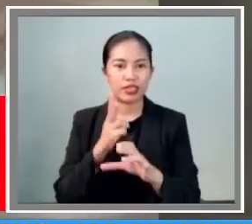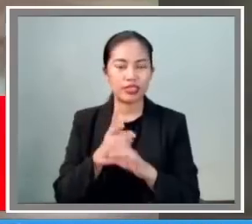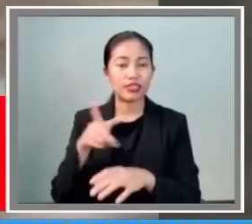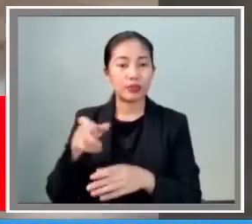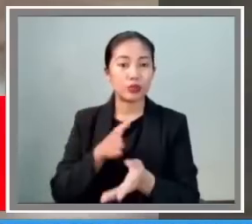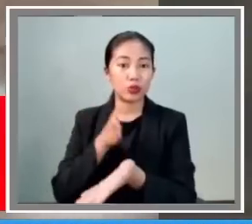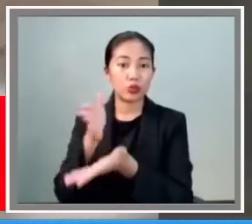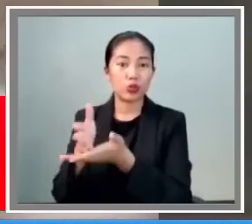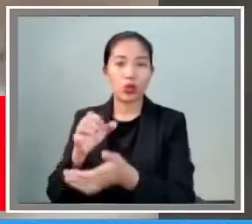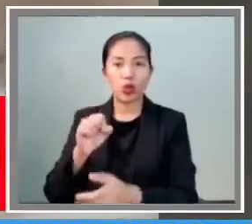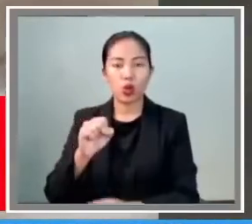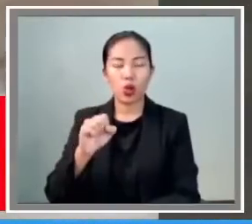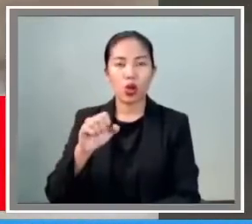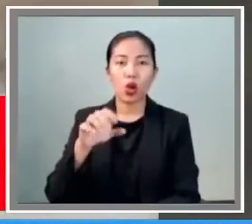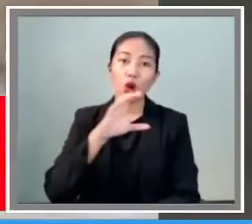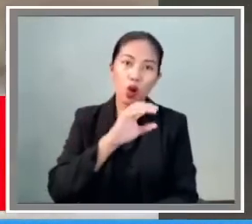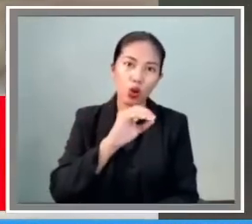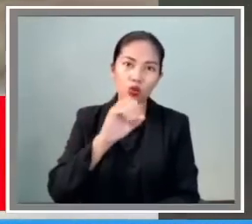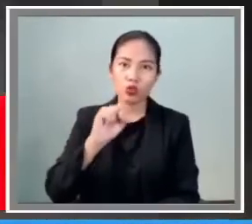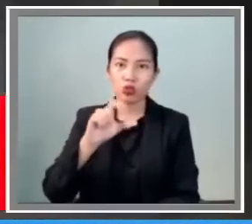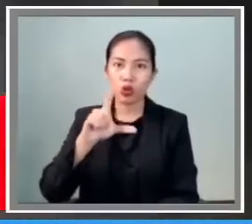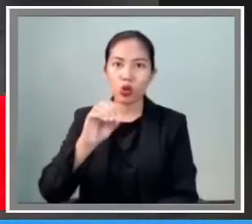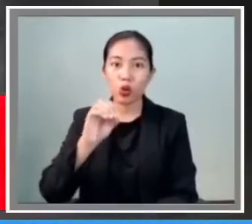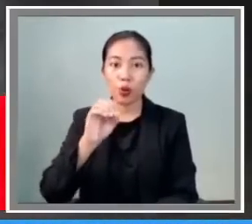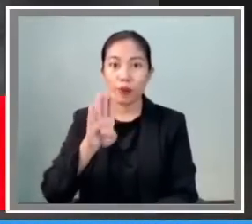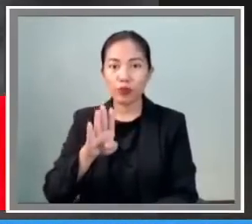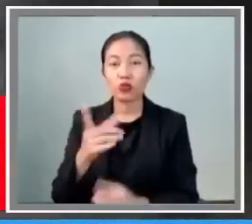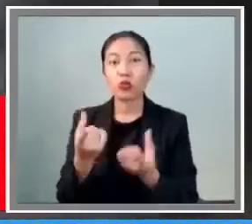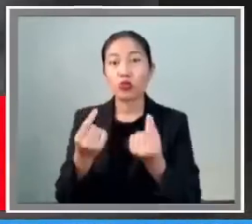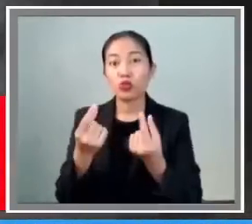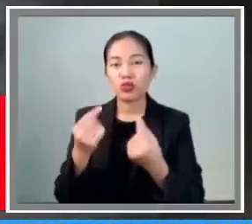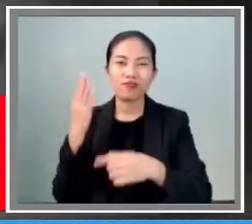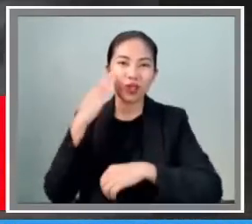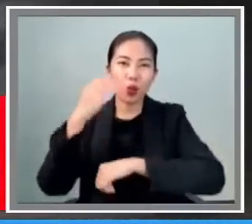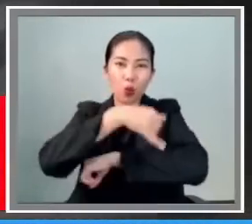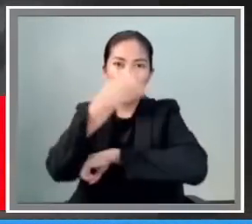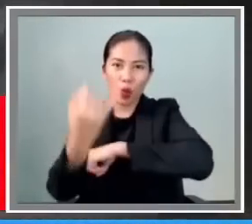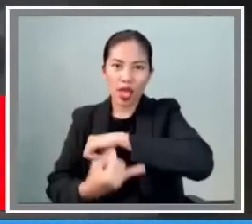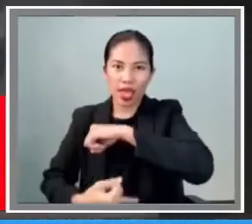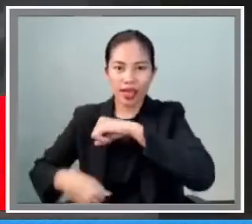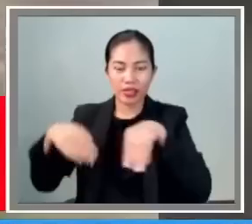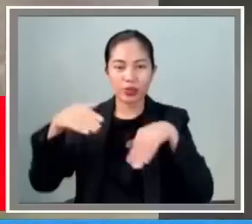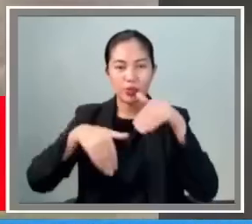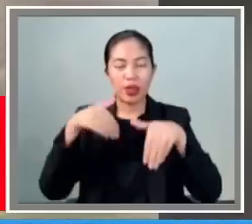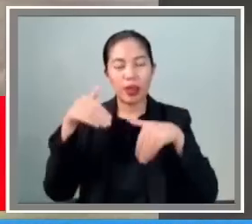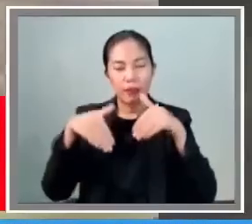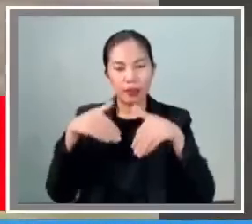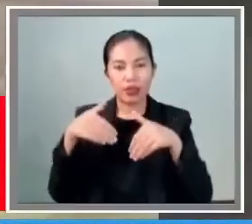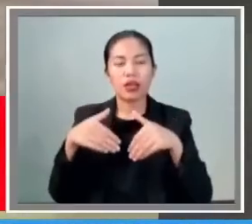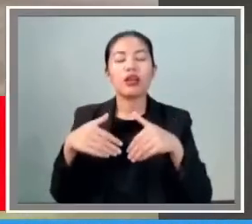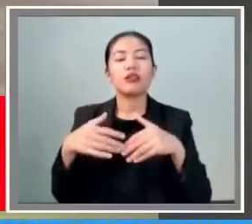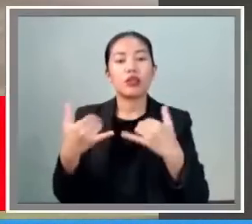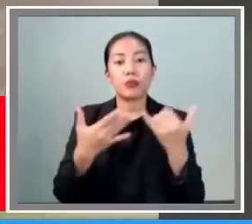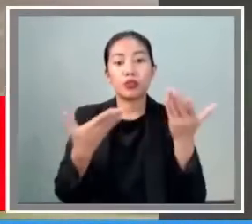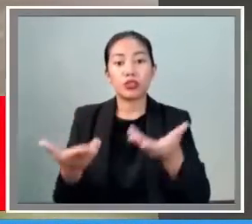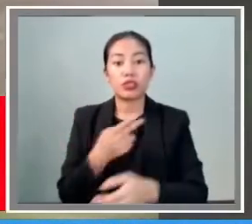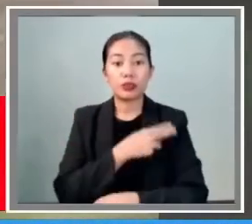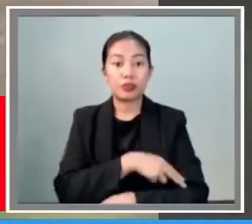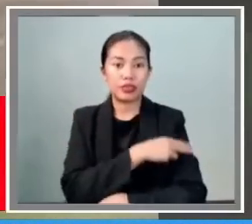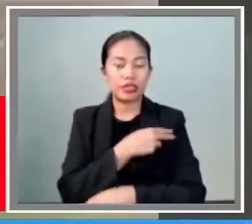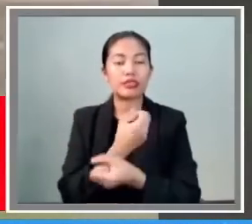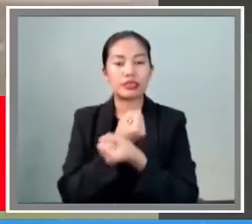mag whale shark watching ayon sa pulisya ligtas na sila matapos gamutin sa ospital ligtas din ang